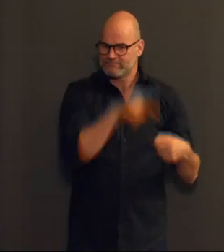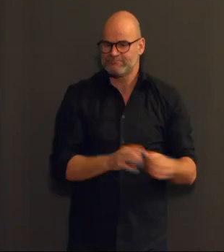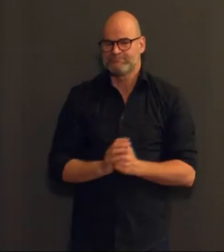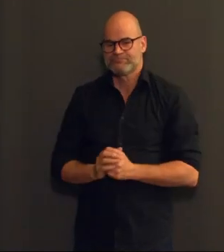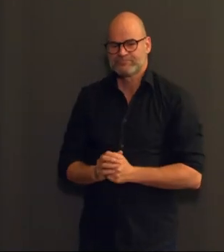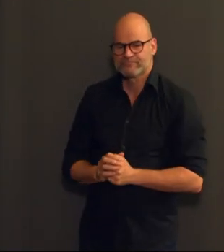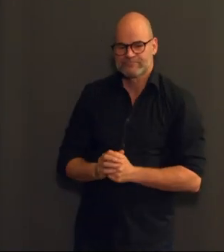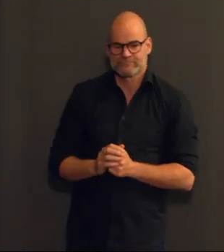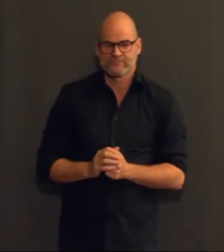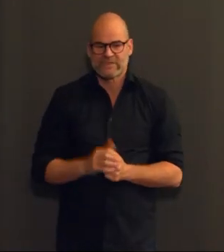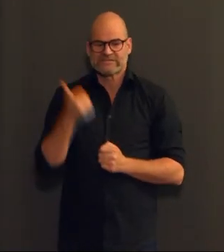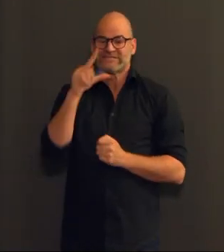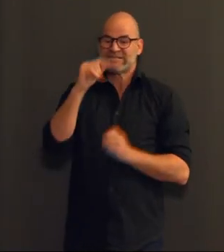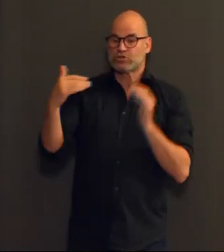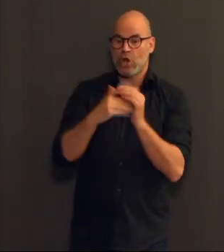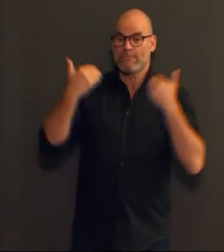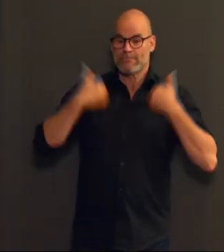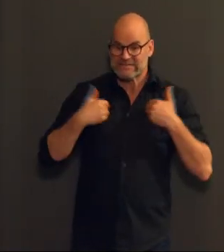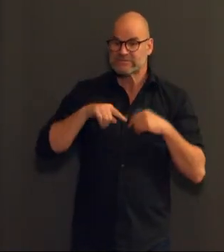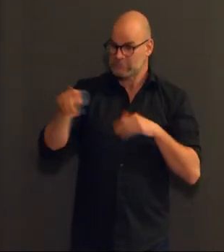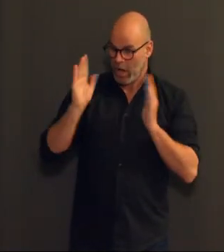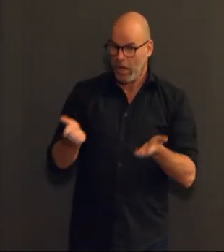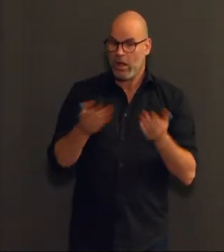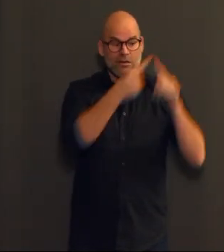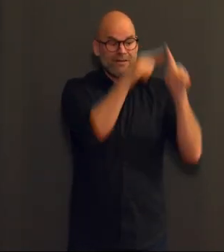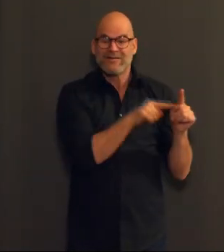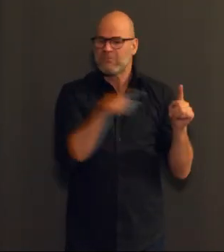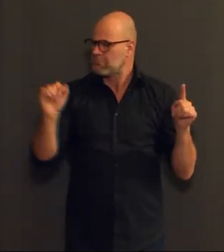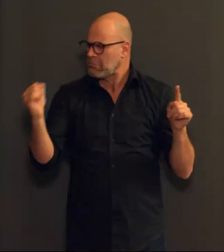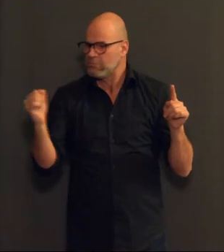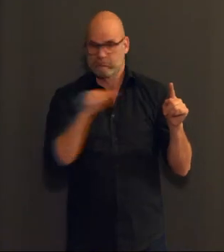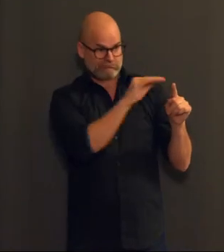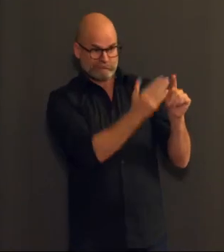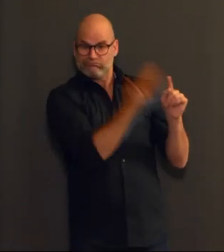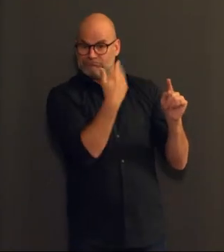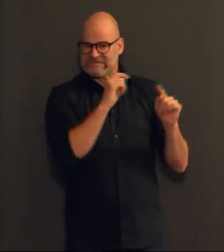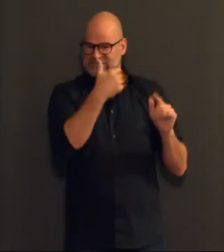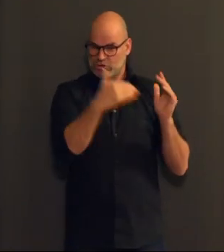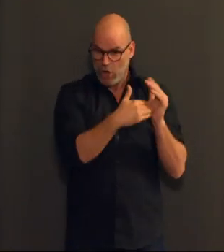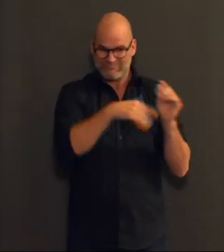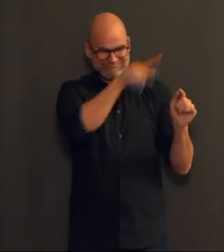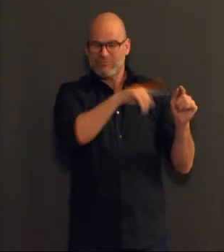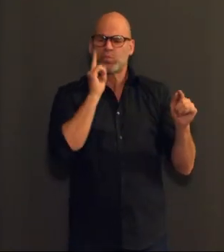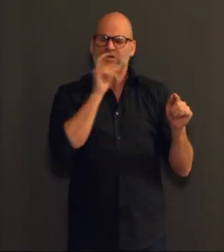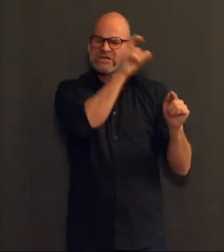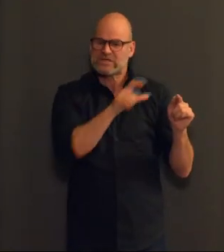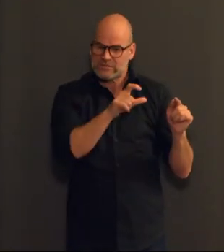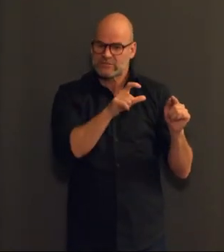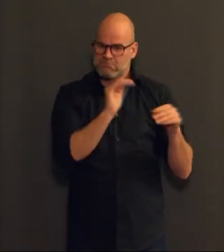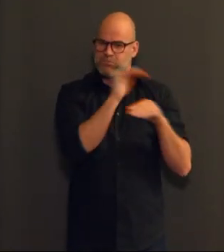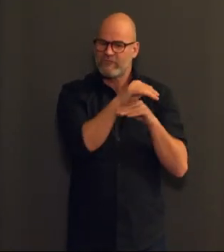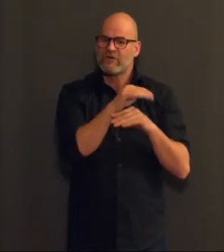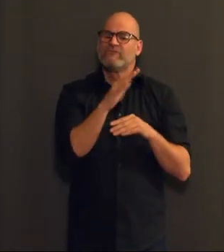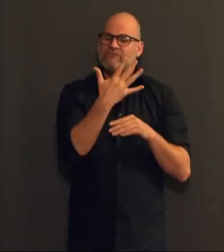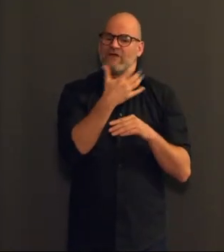65-plussers, die dus een beetje eerder hun vaccin kregen. Het wijst er dus op dat het zin heeft om je op de reservelijst